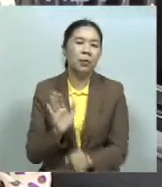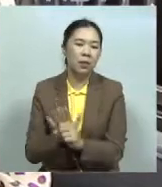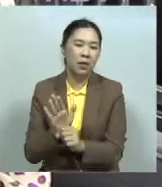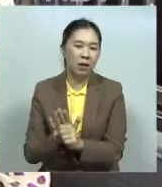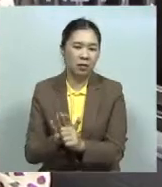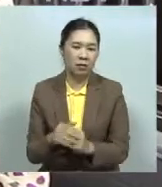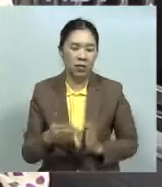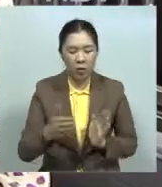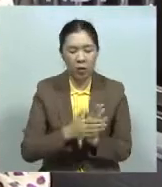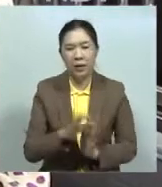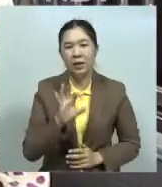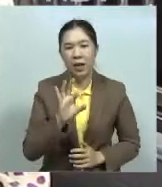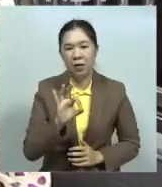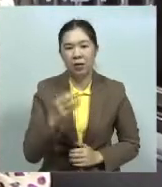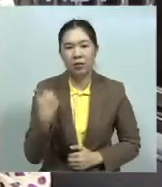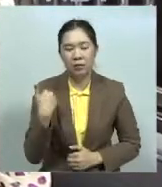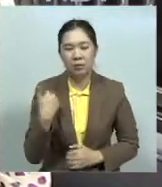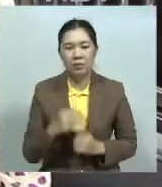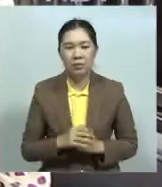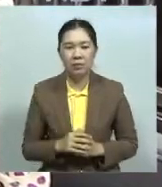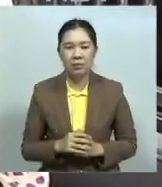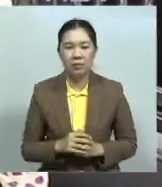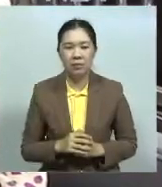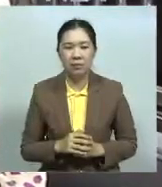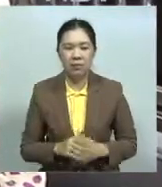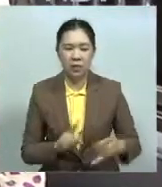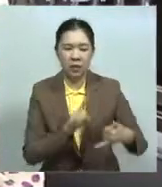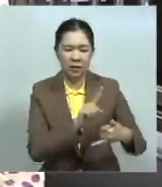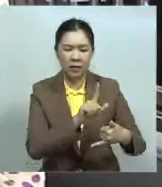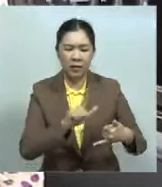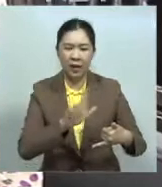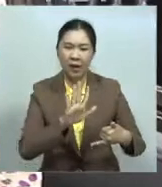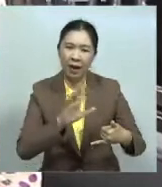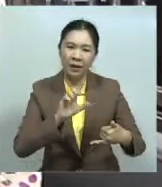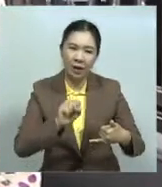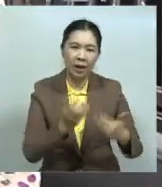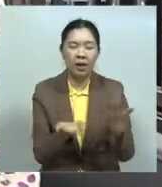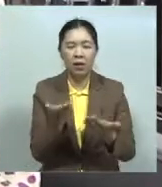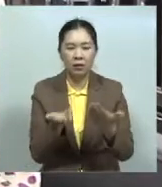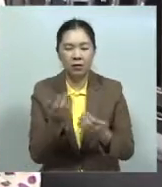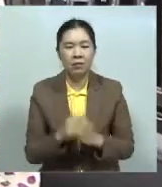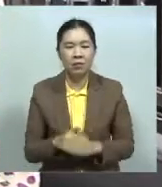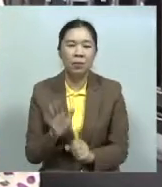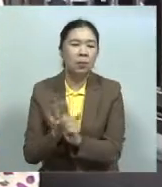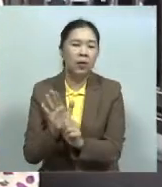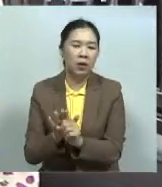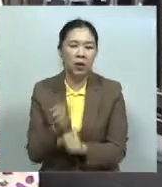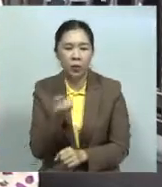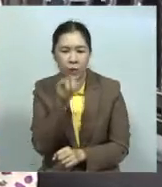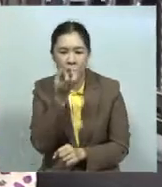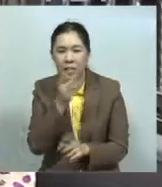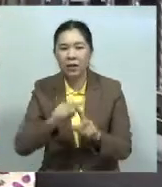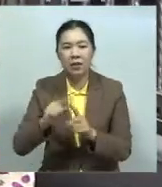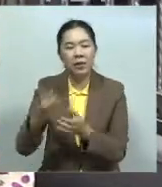9คนนะฮะคนละเนี่ยกระดาษเขาเขียนมาคนละ1.5 ล้านคนละเท่านั้นเท่านี้เนี่ยพอแล้วแล้วทั้งดอกด้วยเขาก็พูด